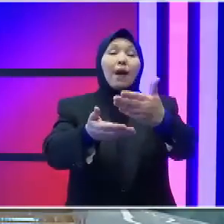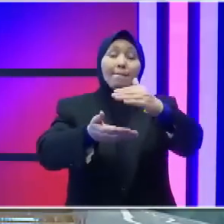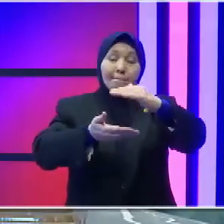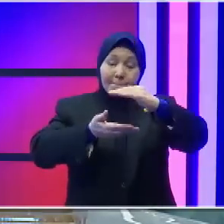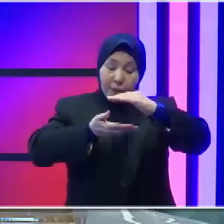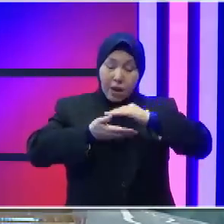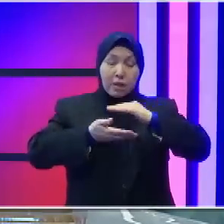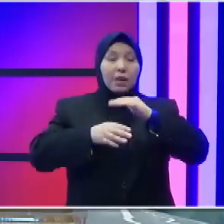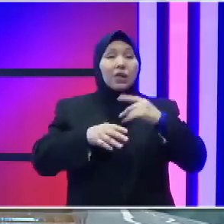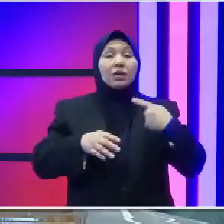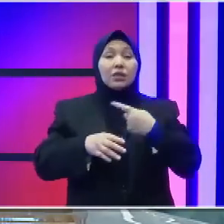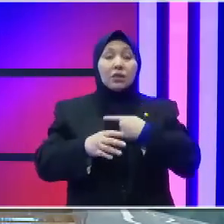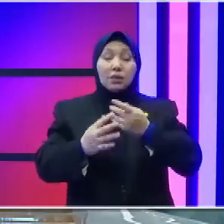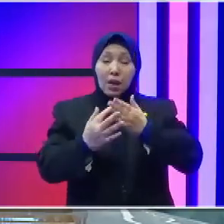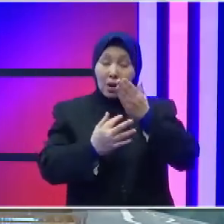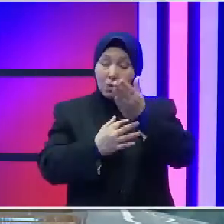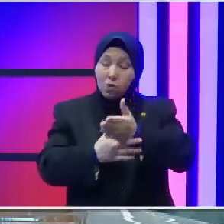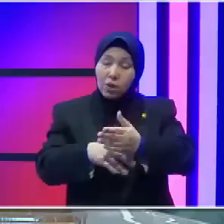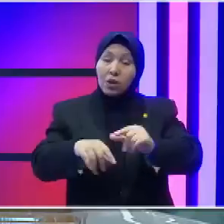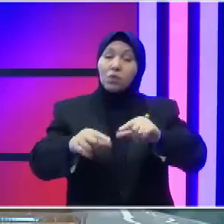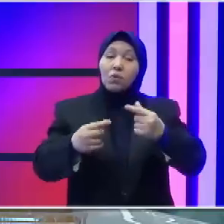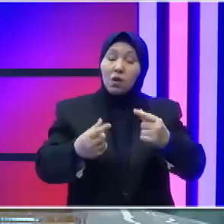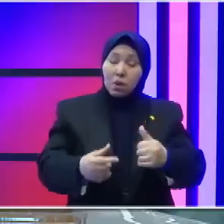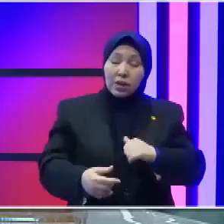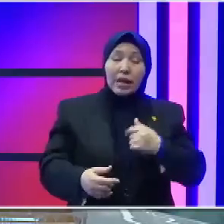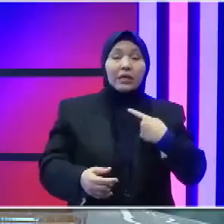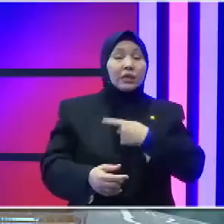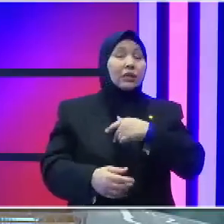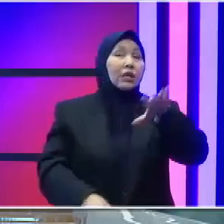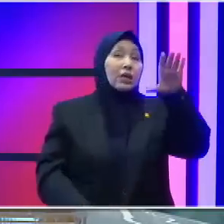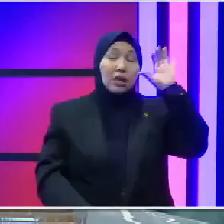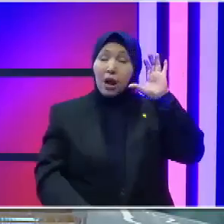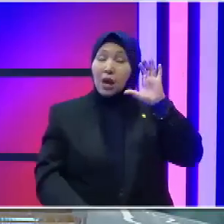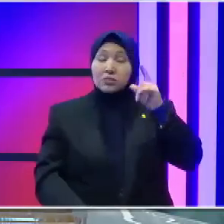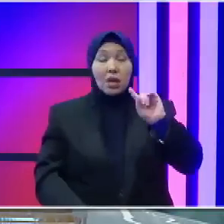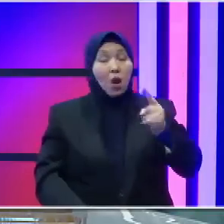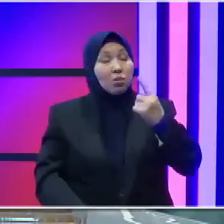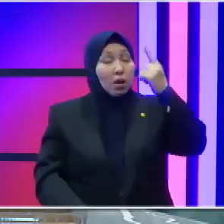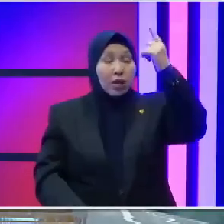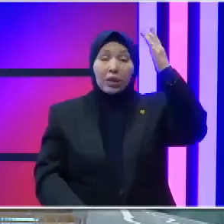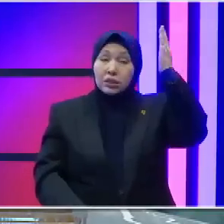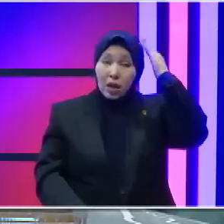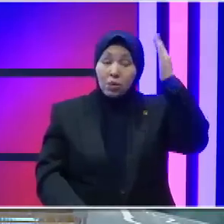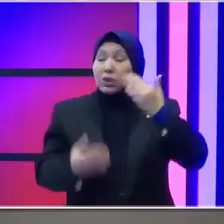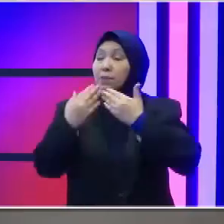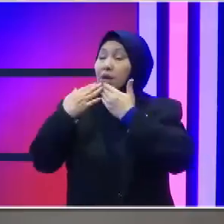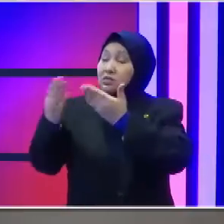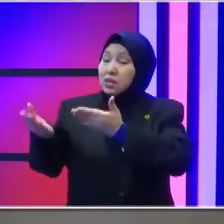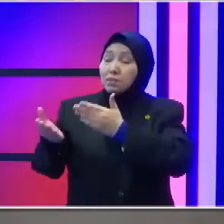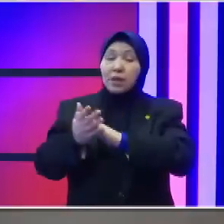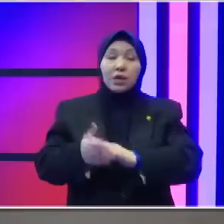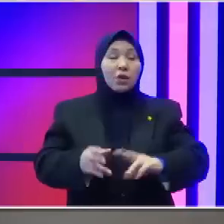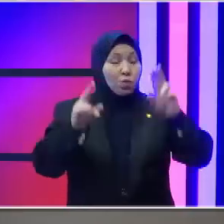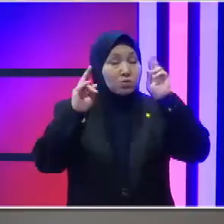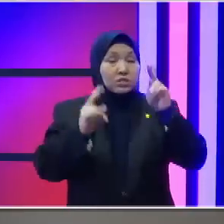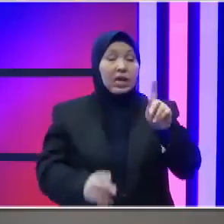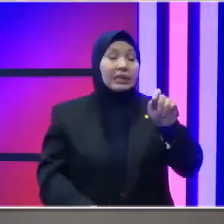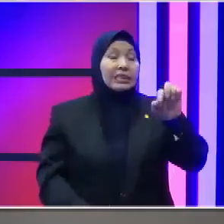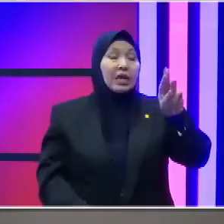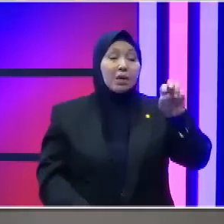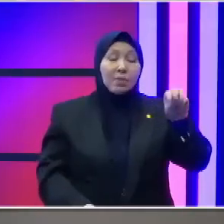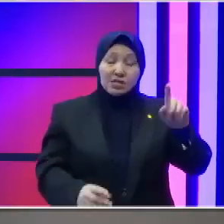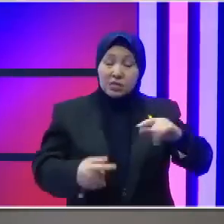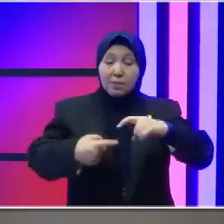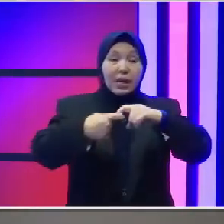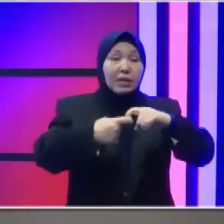kita melalui sanad-sanad Al-Quran Al-Karim yang kita dengar. Wallahu a'lam. Terima kasih ucapkan kepada Ustaz Tirmizi ya, berkongsi